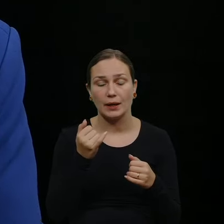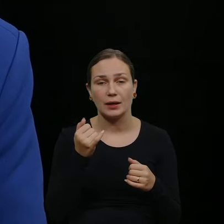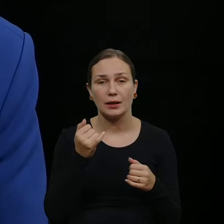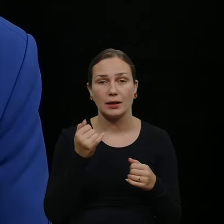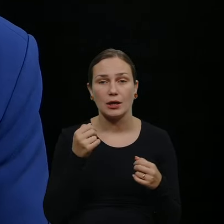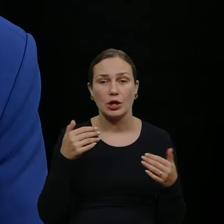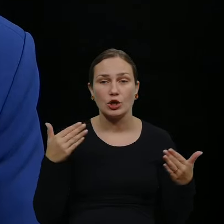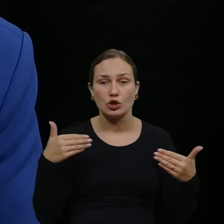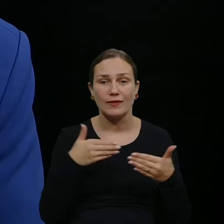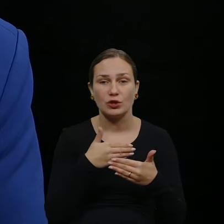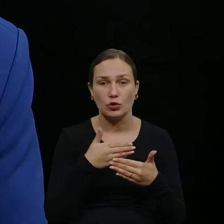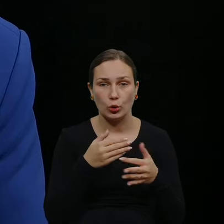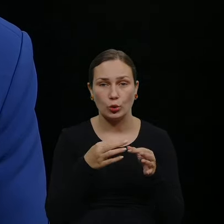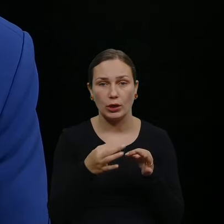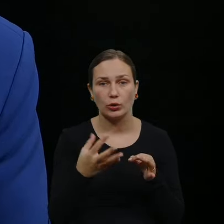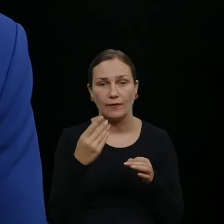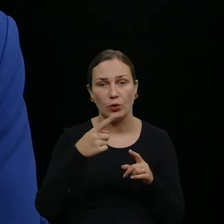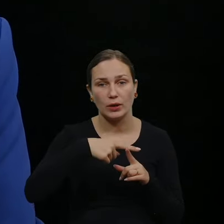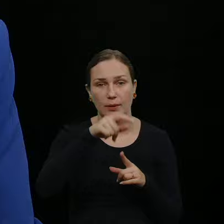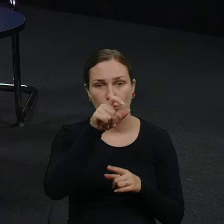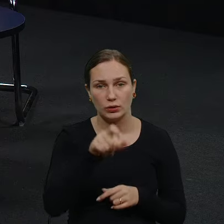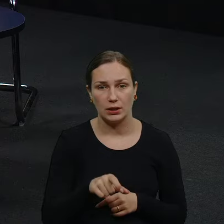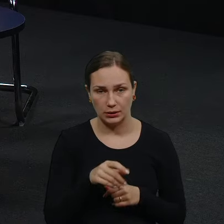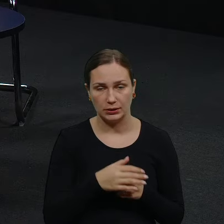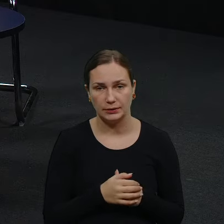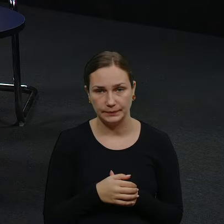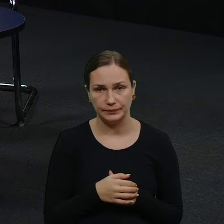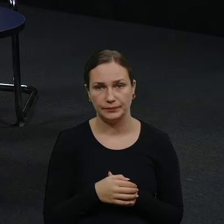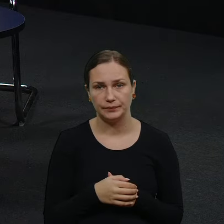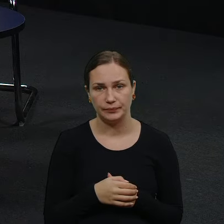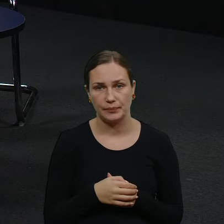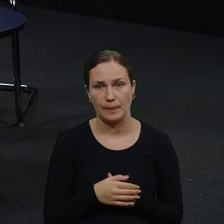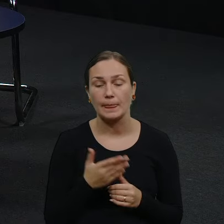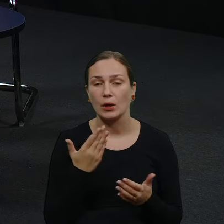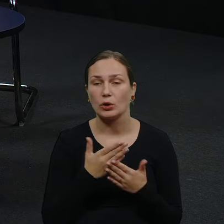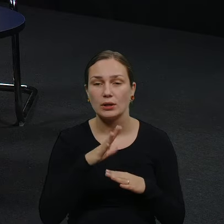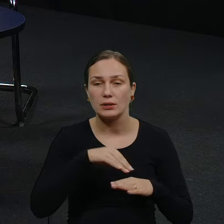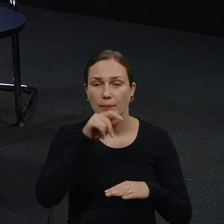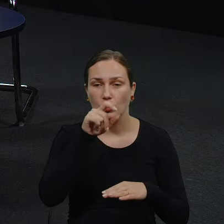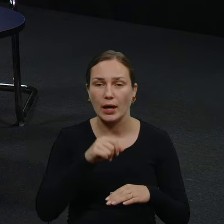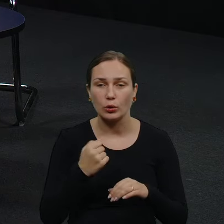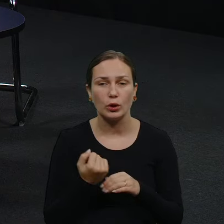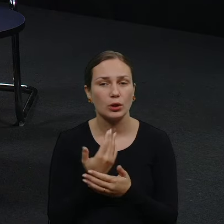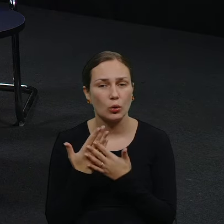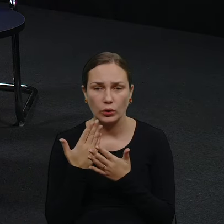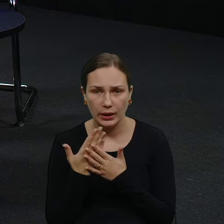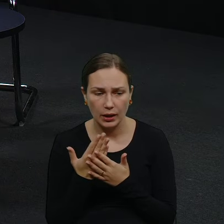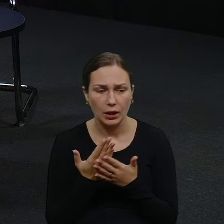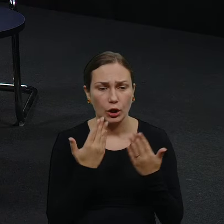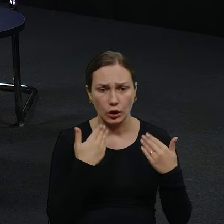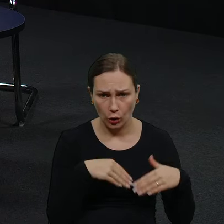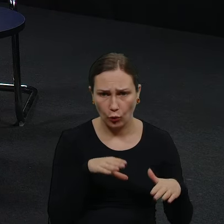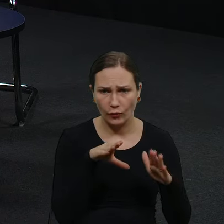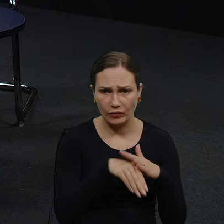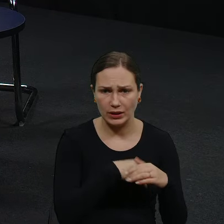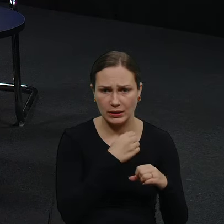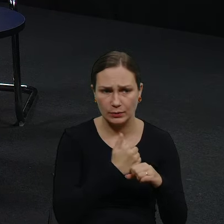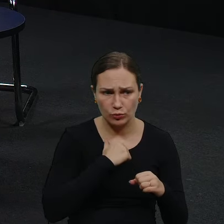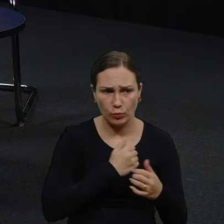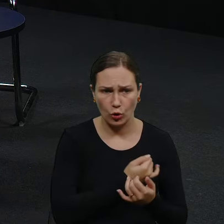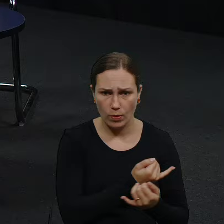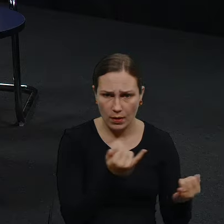rajono tarybos narys. Kodėl reikia siekti to Seimo nario mandato, jeigu jūs ir taip jau dirbate